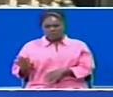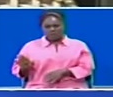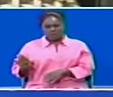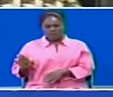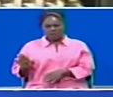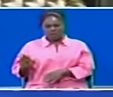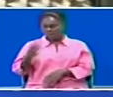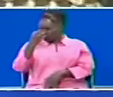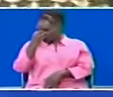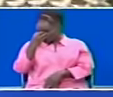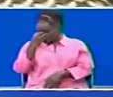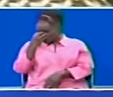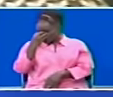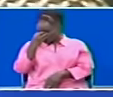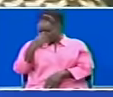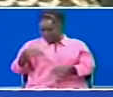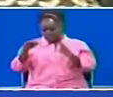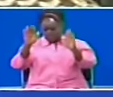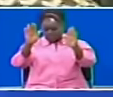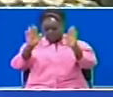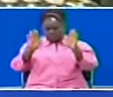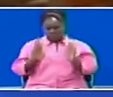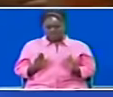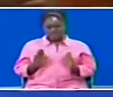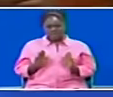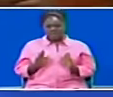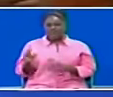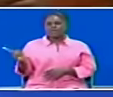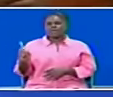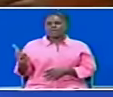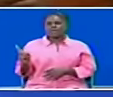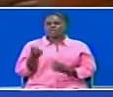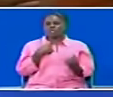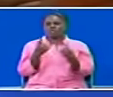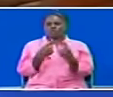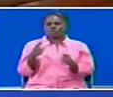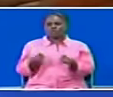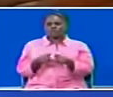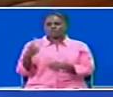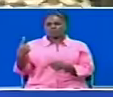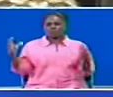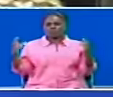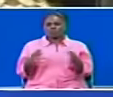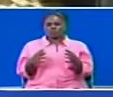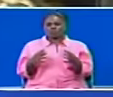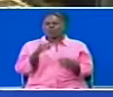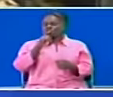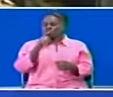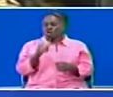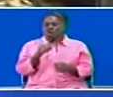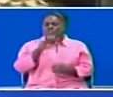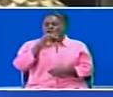Ruto, ni muhimu kama Nairobi tuzungumze kwa lugha moja, tuache kurushiana